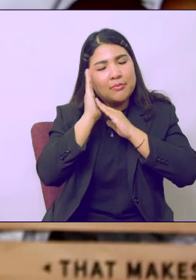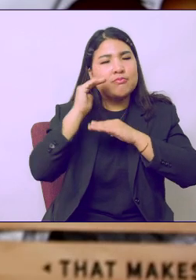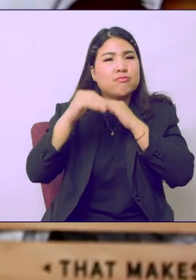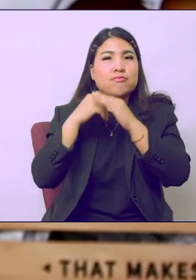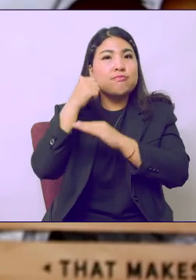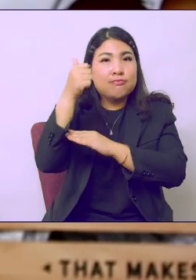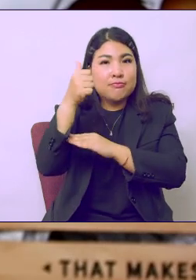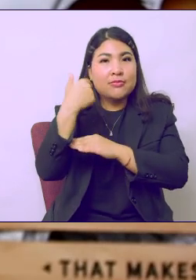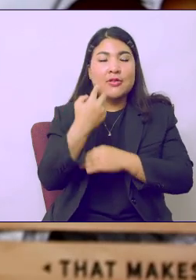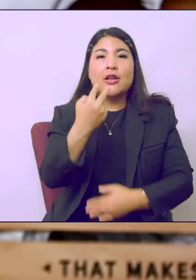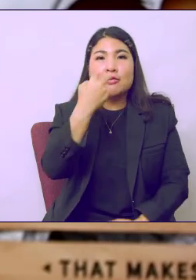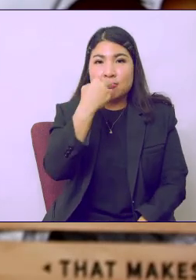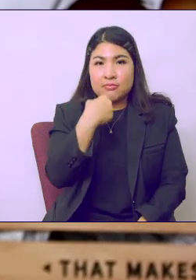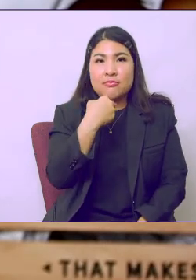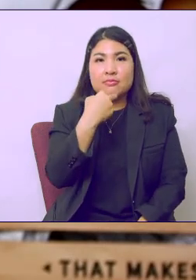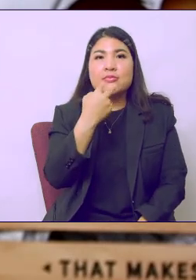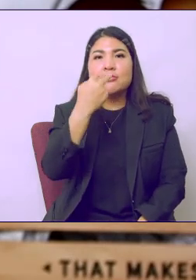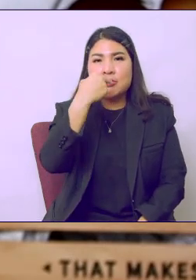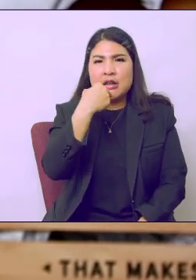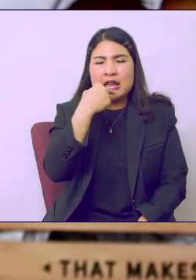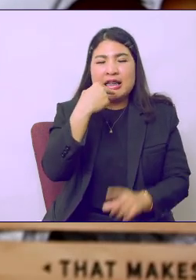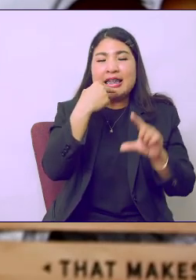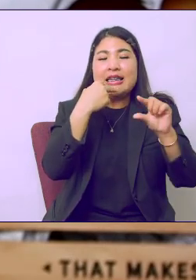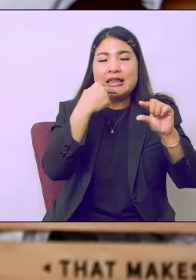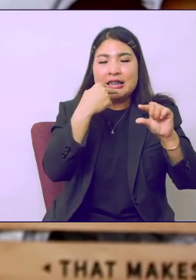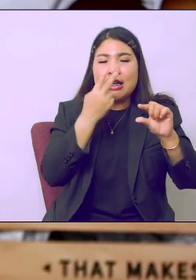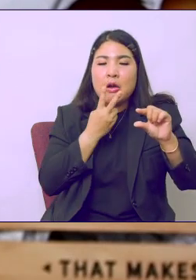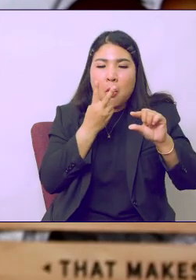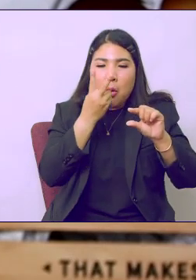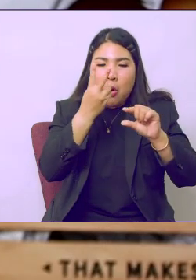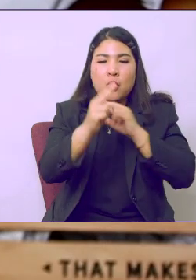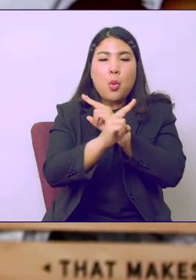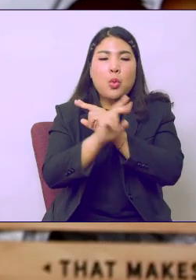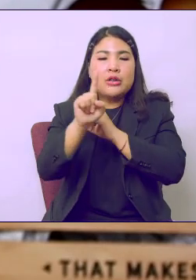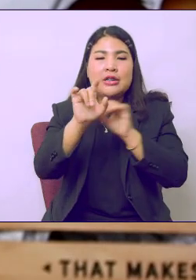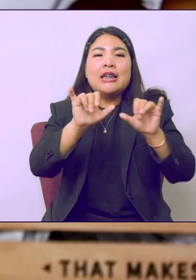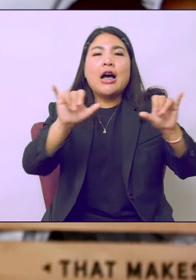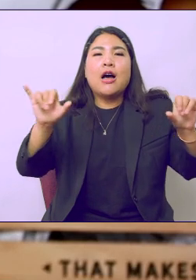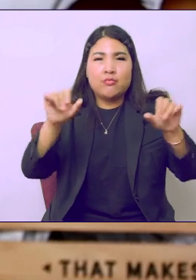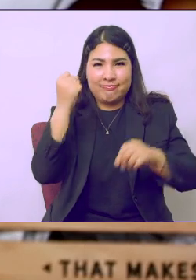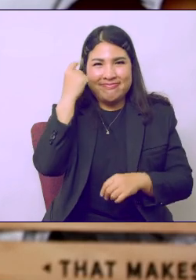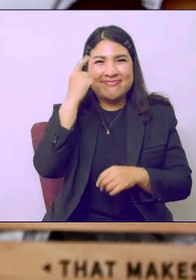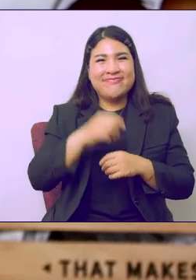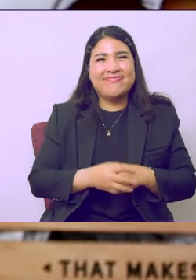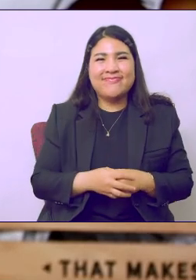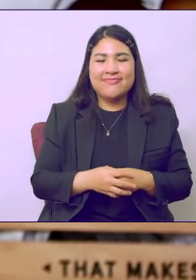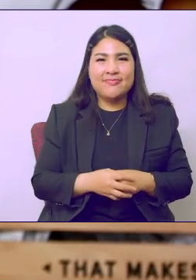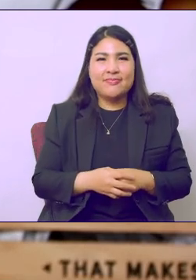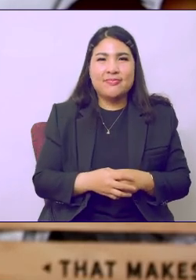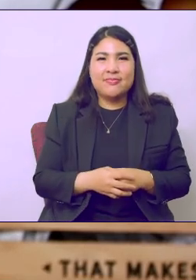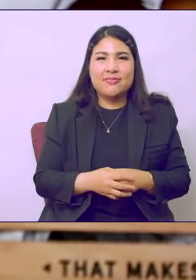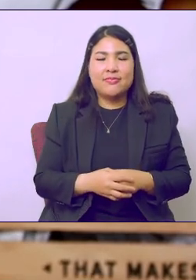ขึ้นนะครับหายใจเข้านะครับอ่าสั้นกว่าลมหายใจออก 1เท่านะครับ